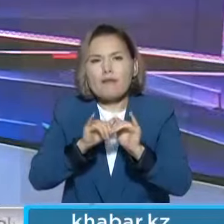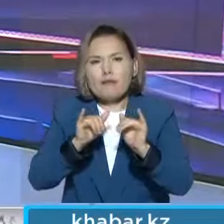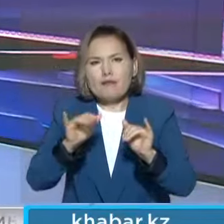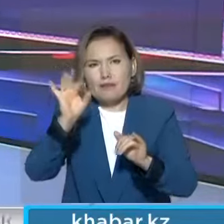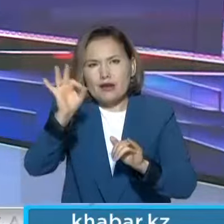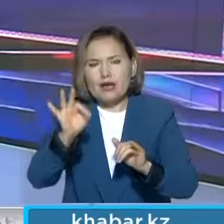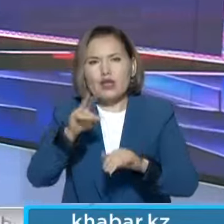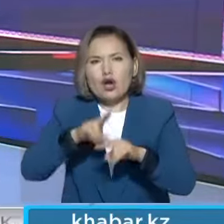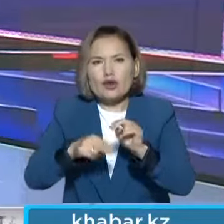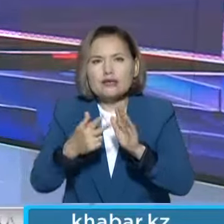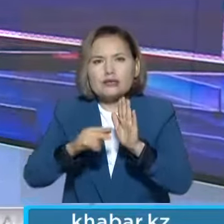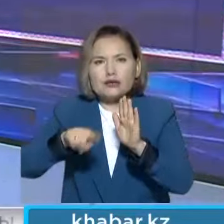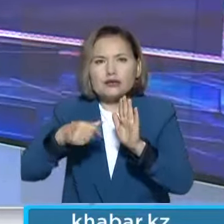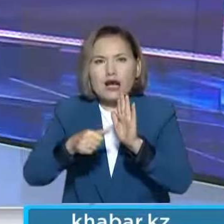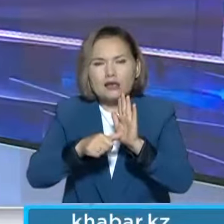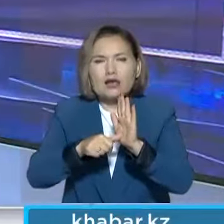8,6%, көлік